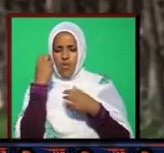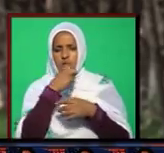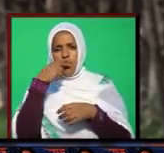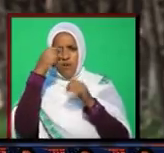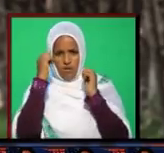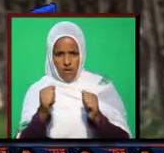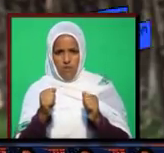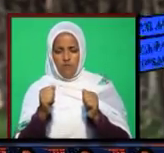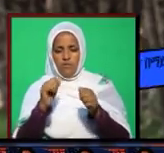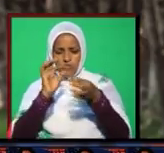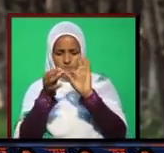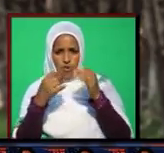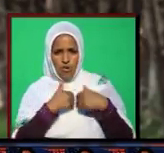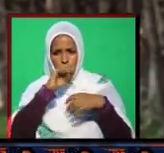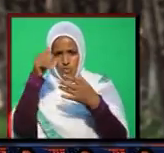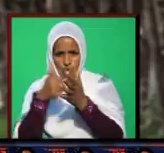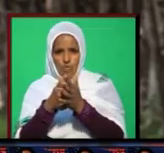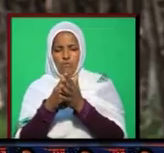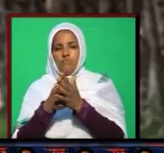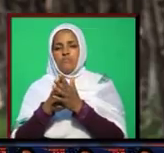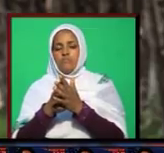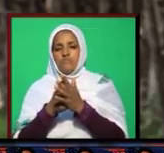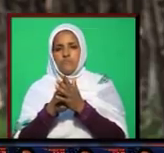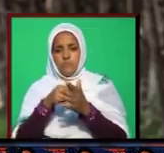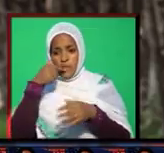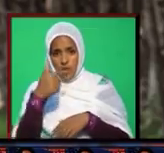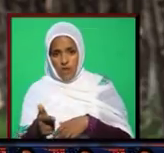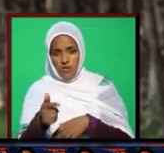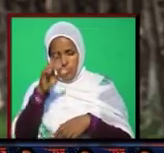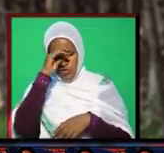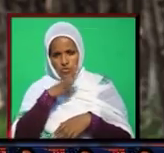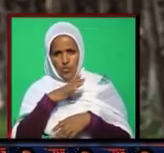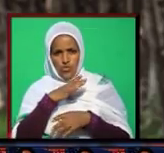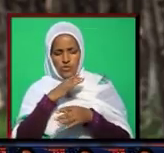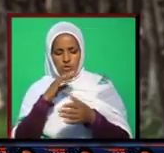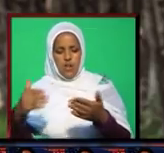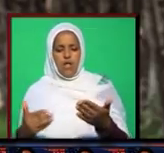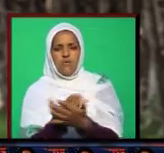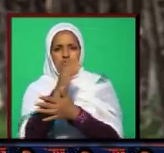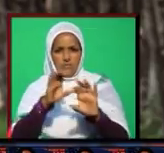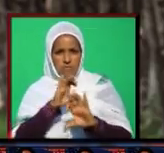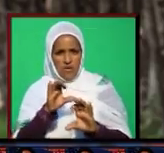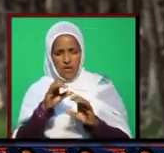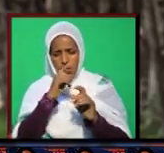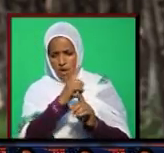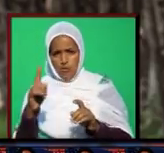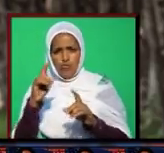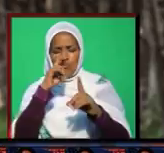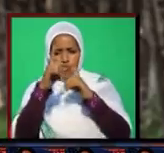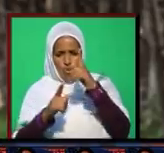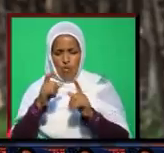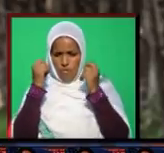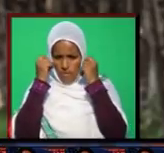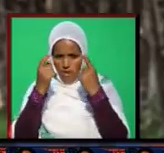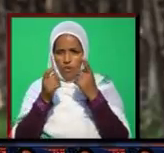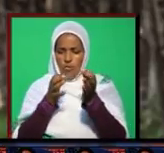አለው፣ መተርጎም አለው። ሁሉ ለማነጽ ይሁን ይላል። ሁሉም የሚናገረው ሰውን ለማነጽ። አሁን ለማነጽ ደግሞ ለእያንዳንዱ በሚገባውና በሚረዳው